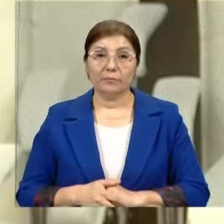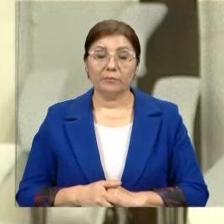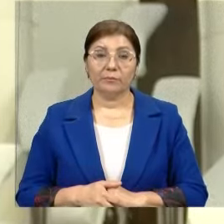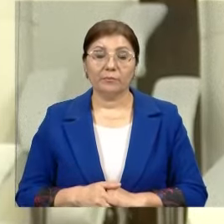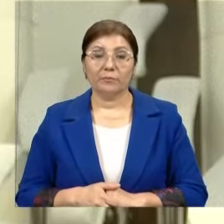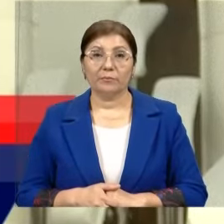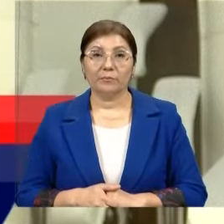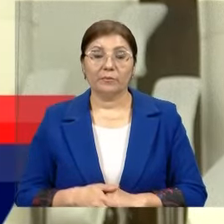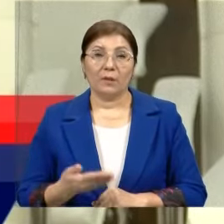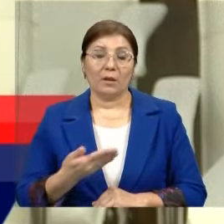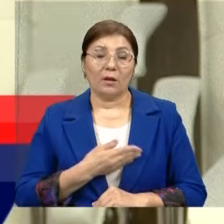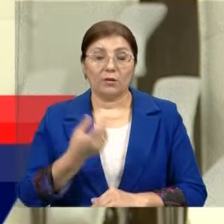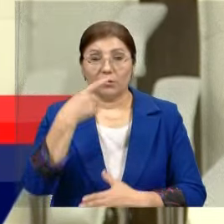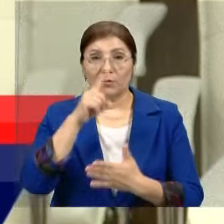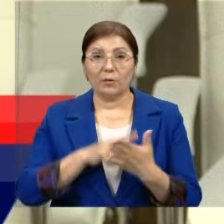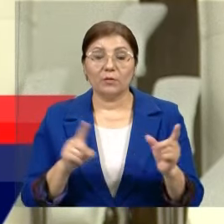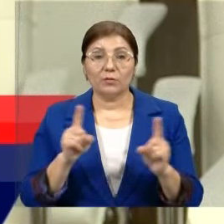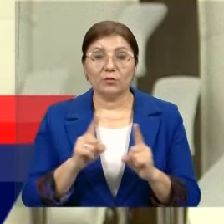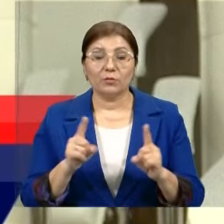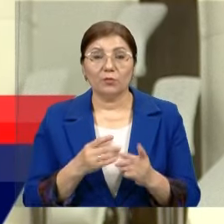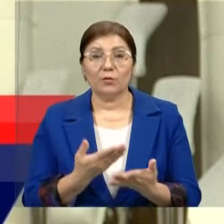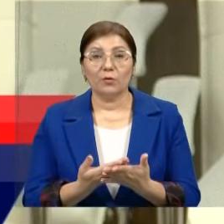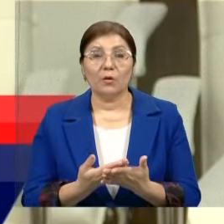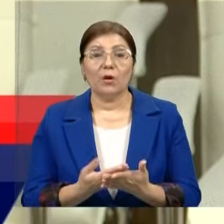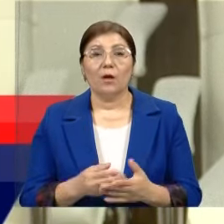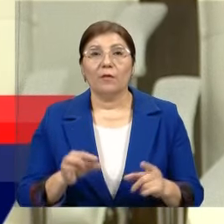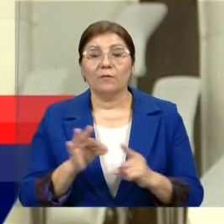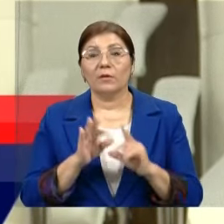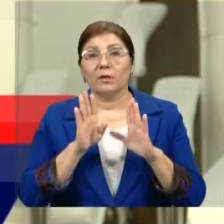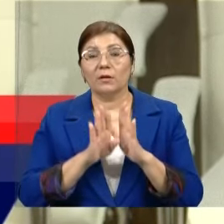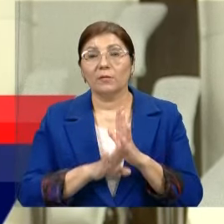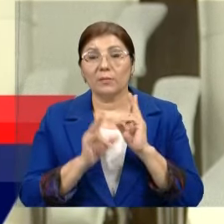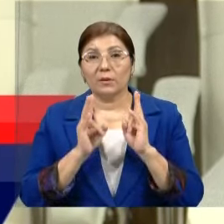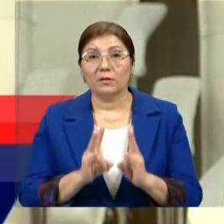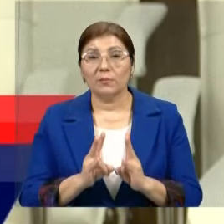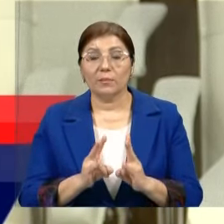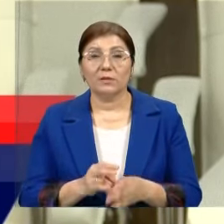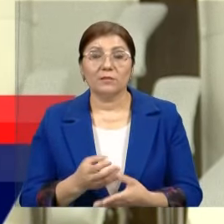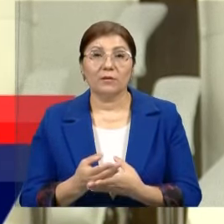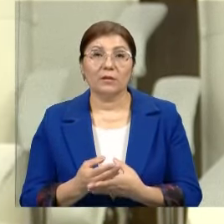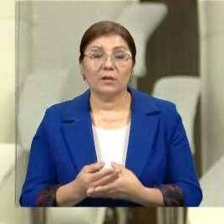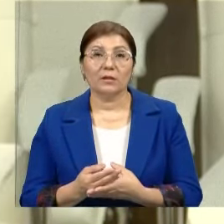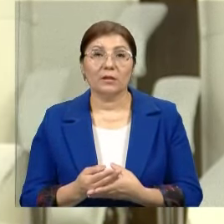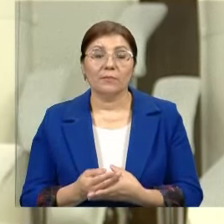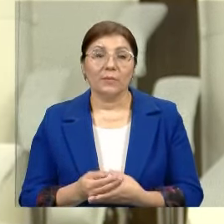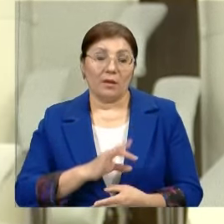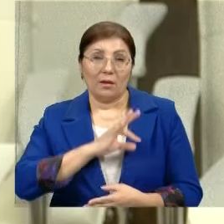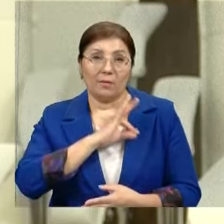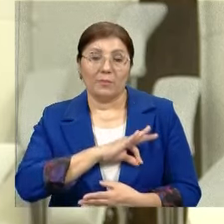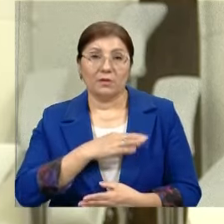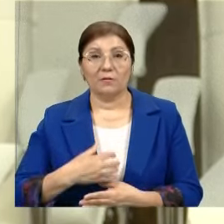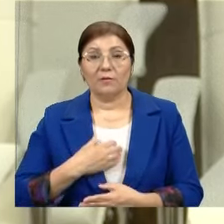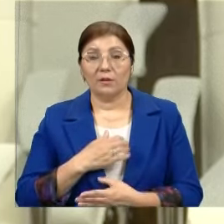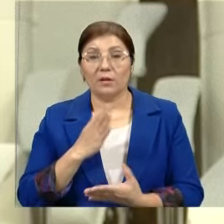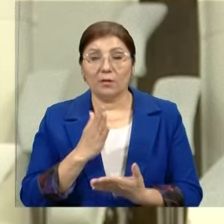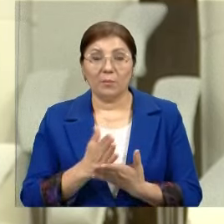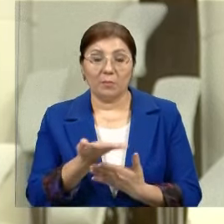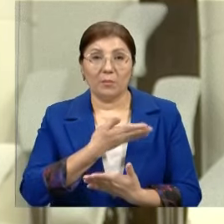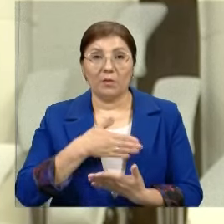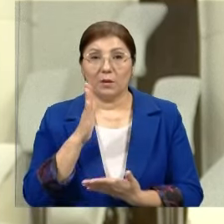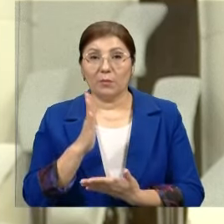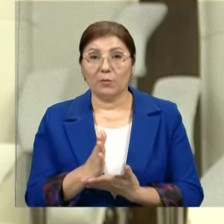Хочу заверить, что вопросы безопасности и инвестиционного климата для нас очень важны. Мы будем